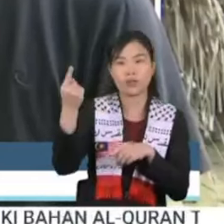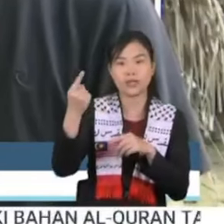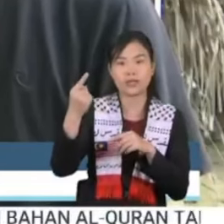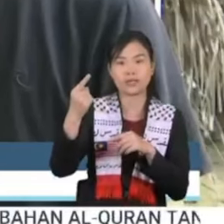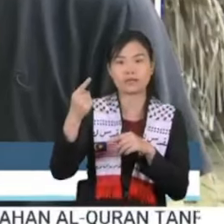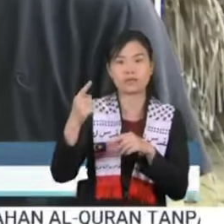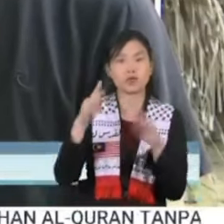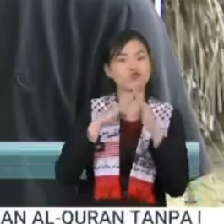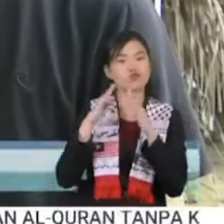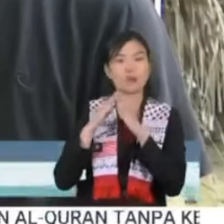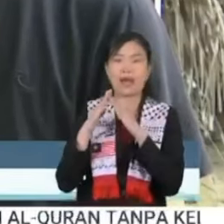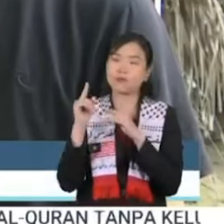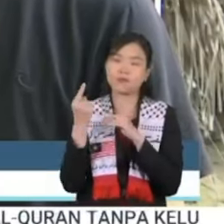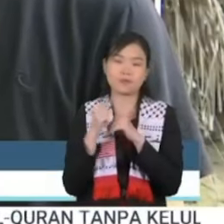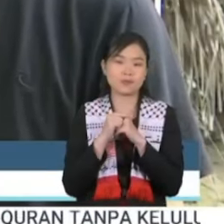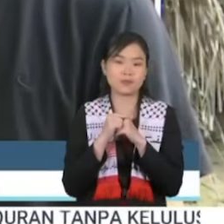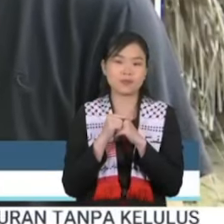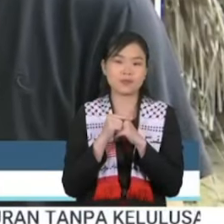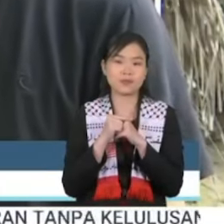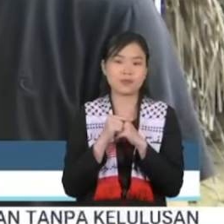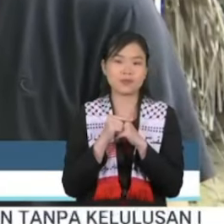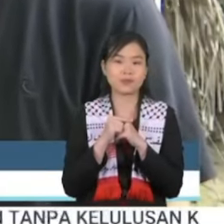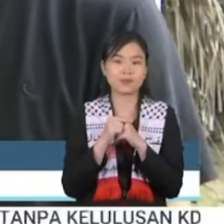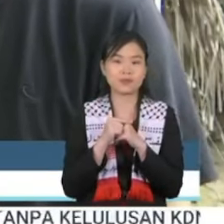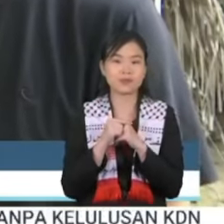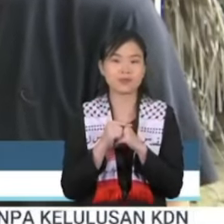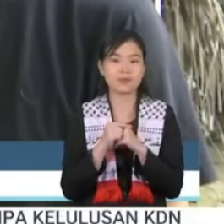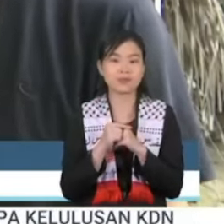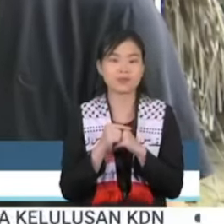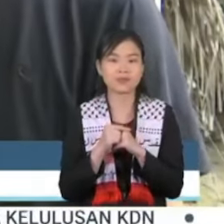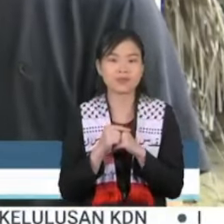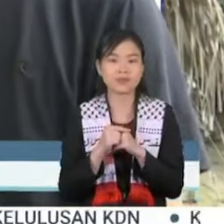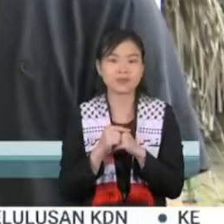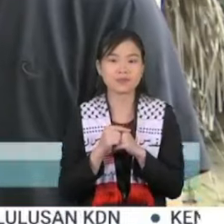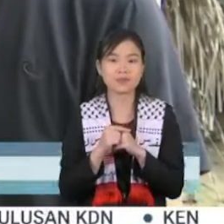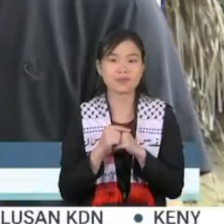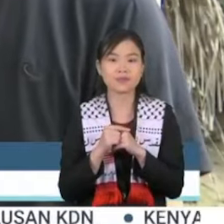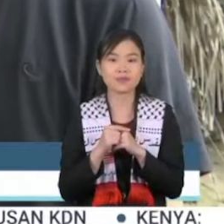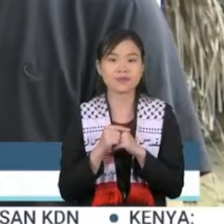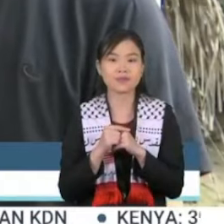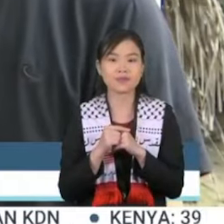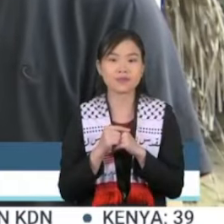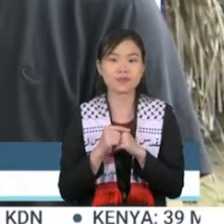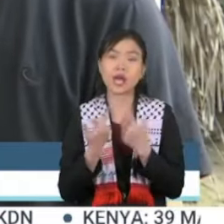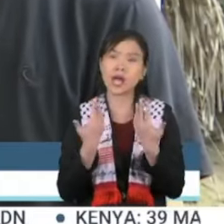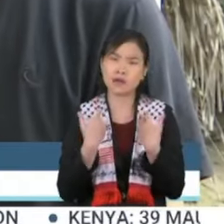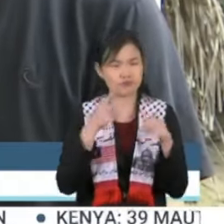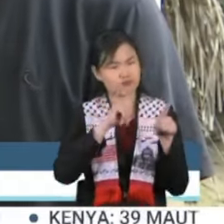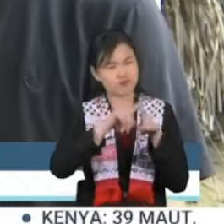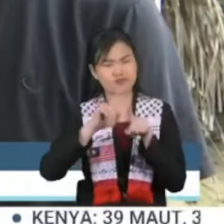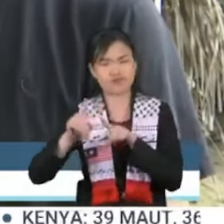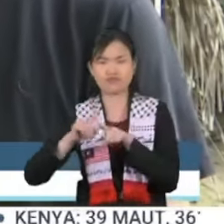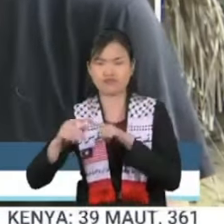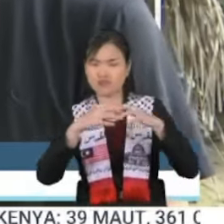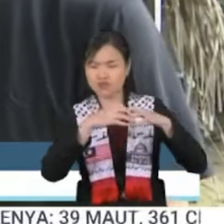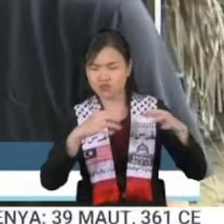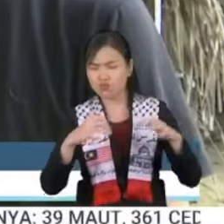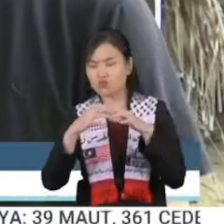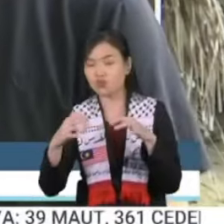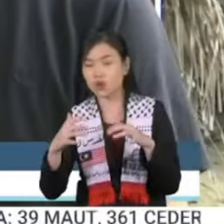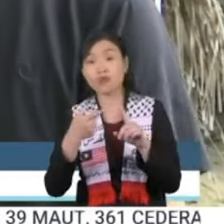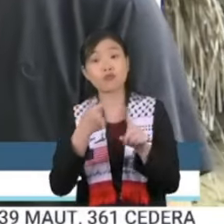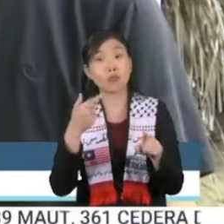ataupun pengunjung akan orang kata rasa sendirilah buah dalam dusun Pak Lang. Apa varieti yang ada pun daripada dusun Pak Lang